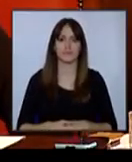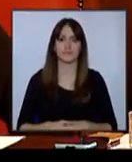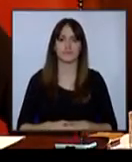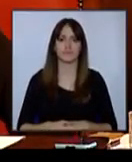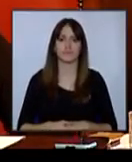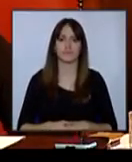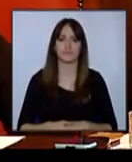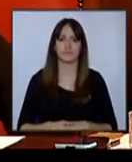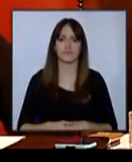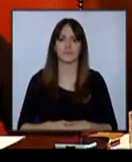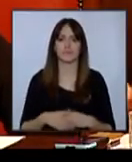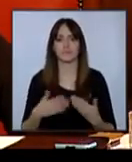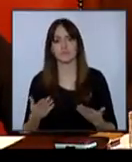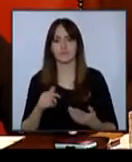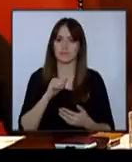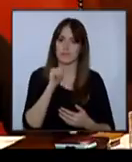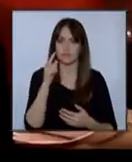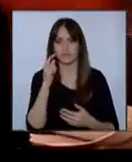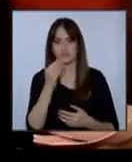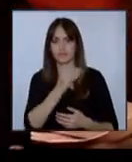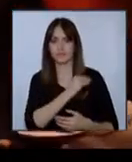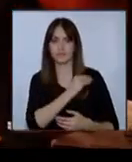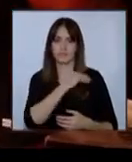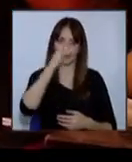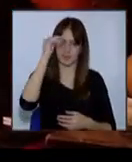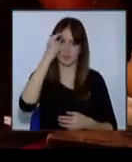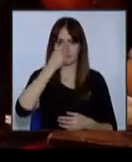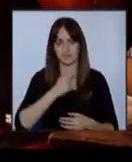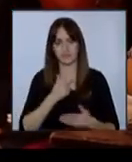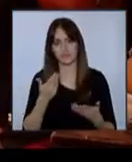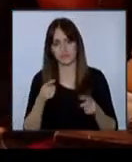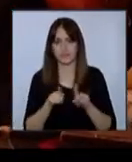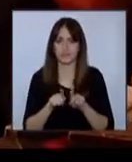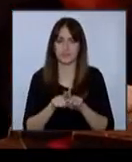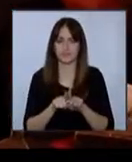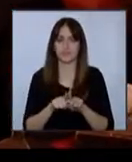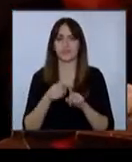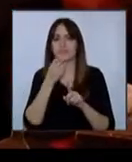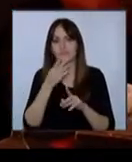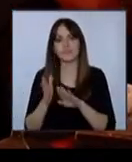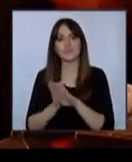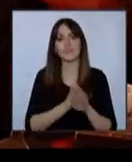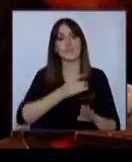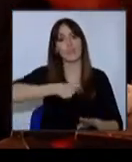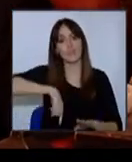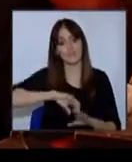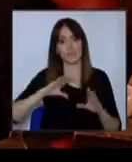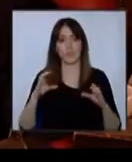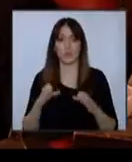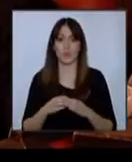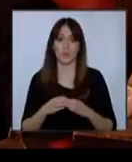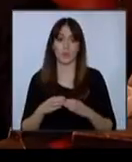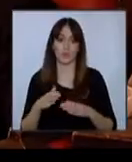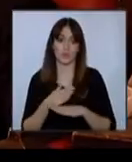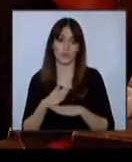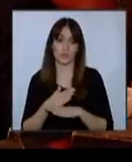Carai, sí que l'agafa ràpid l'hàbit, home. Bé, en aquest punt comencem dient que el nostre grup municipal, i com no podria ser evidentment